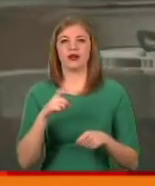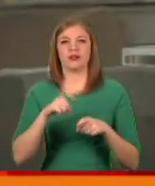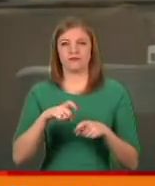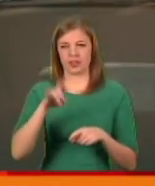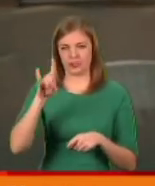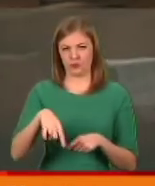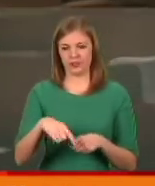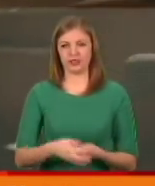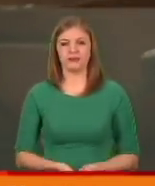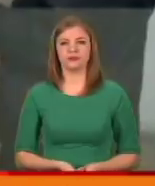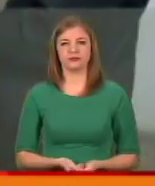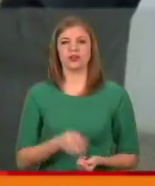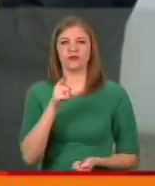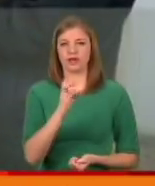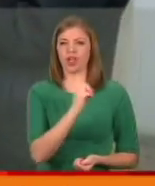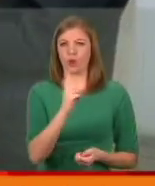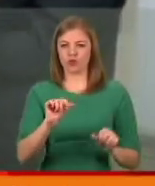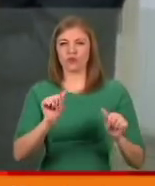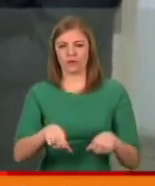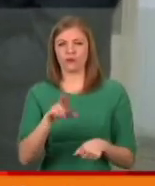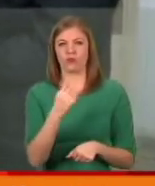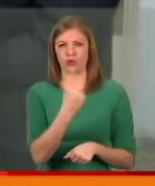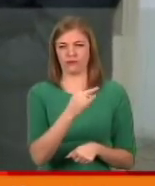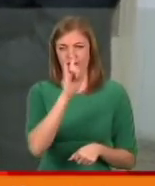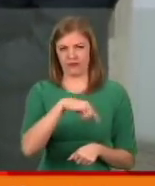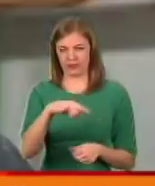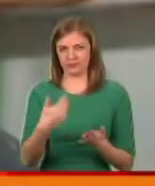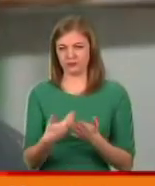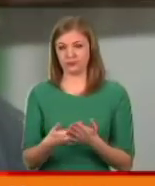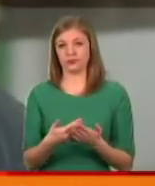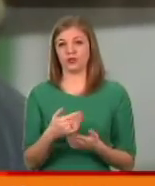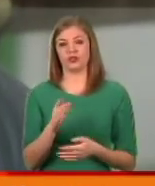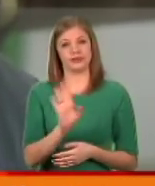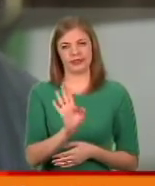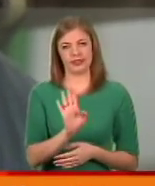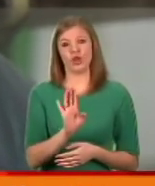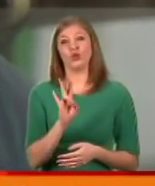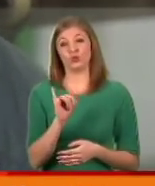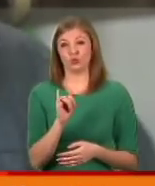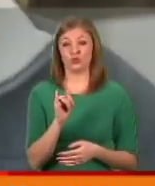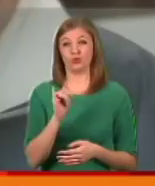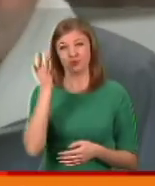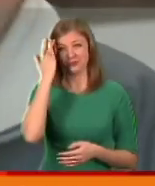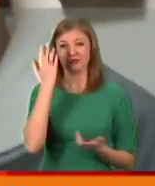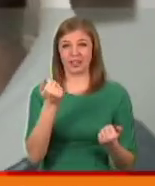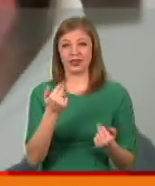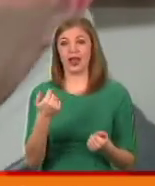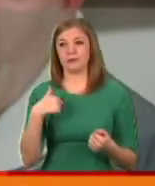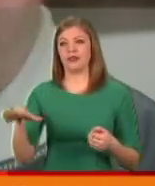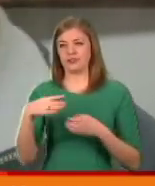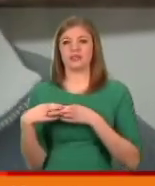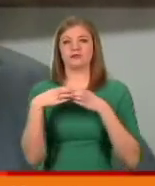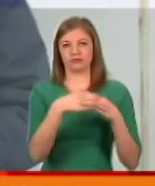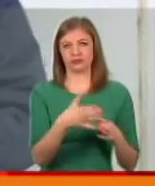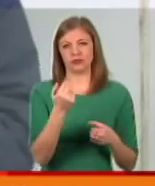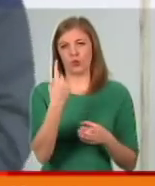вікна. Тобто ви на кожного оформили там по два вікна, грубо кажучи, так? Ні. Ну так. Бо ми їхали всі, ми то одна родина,